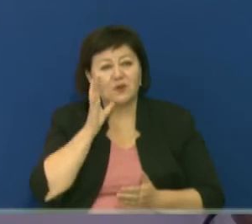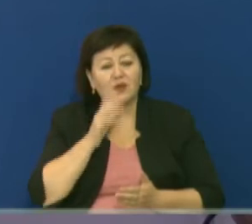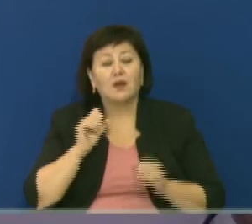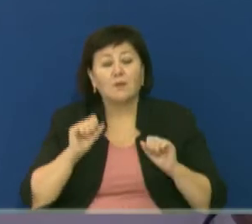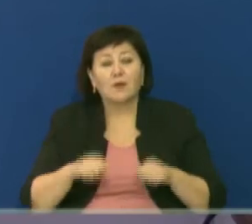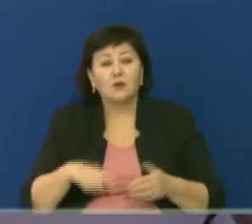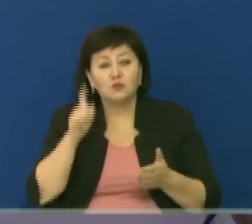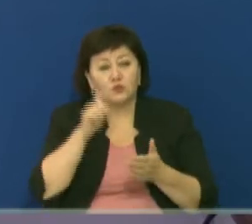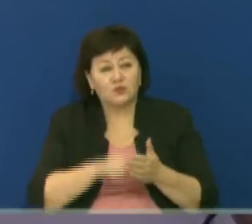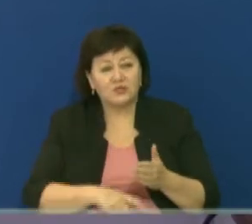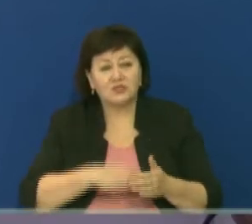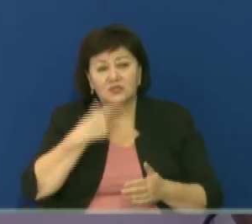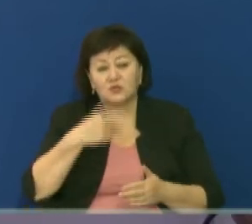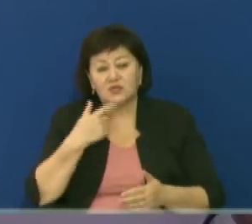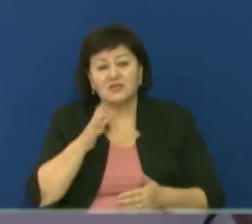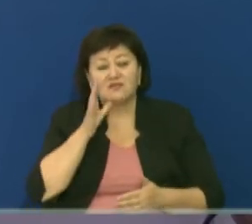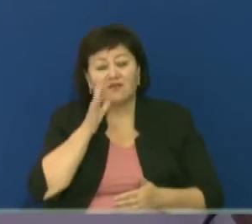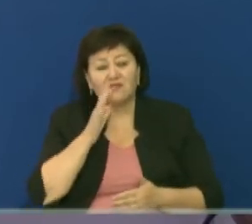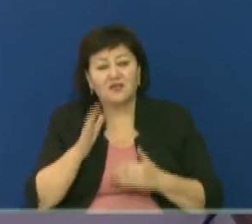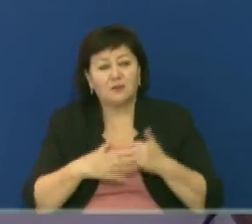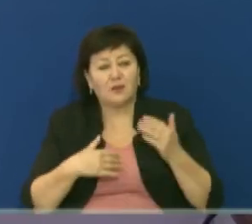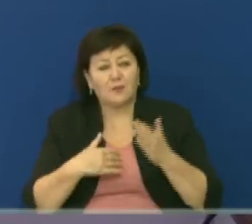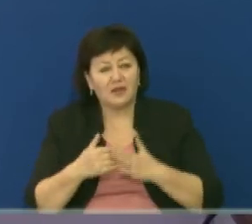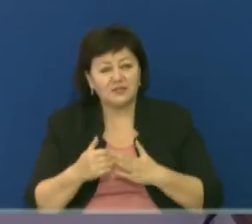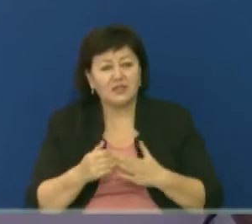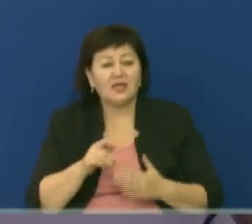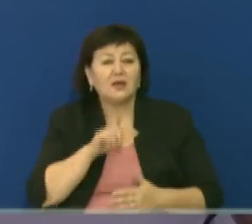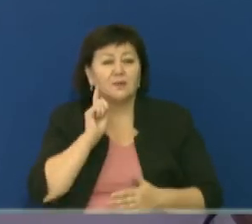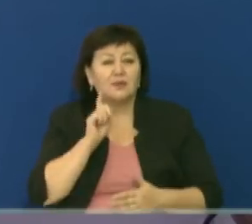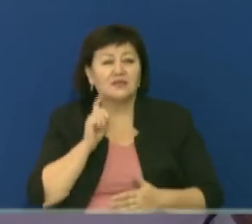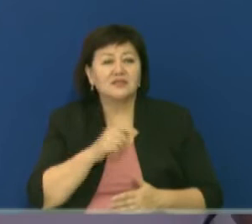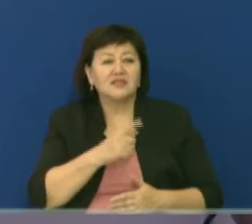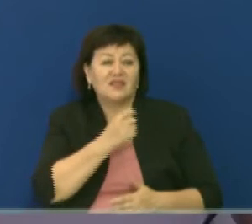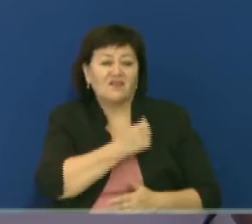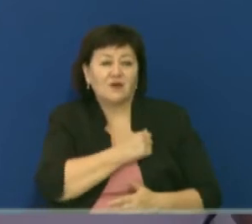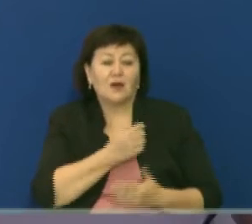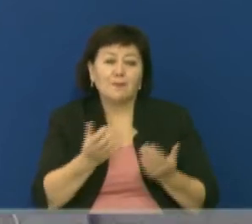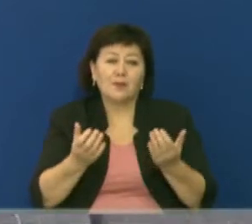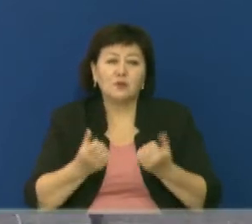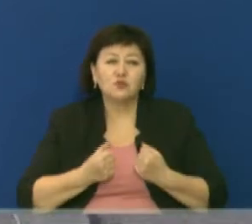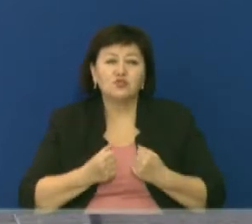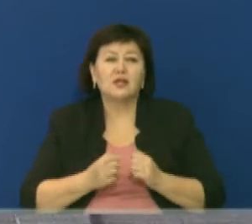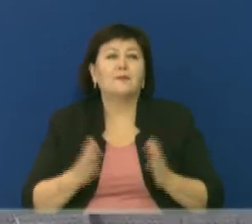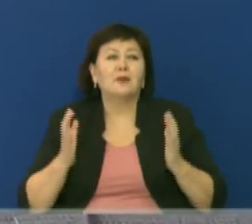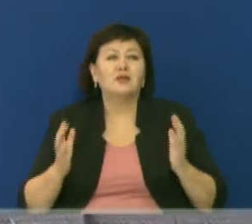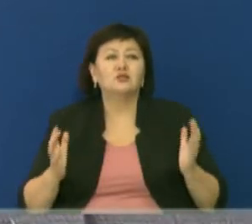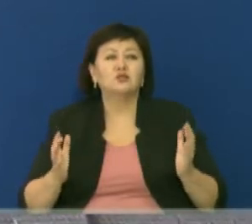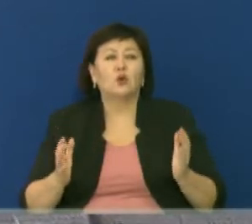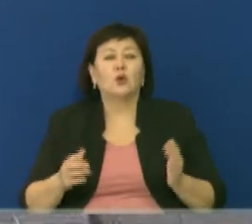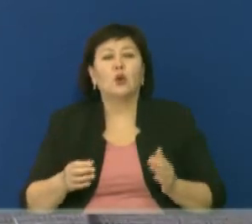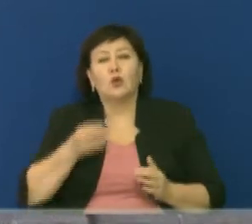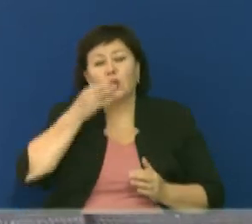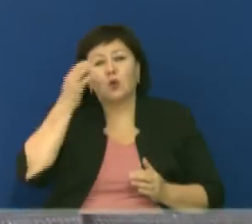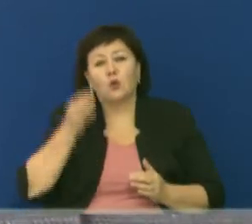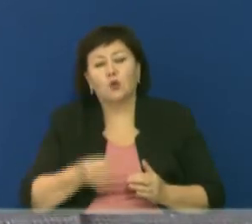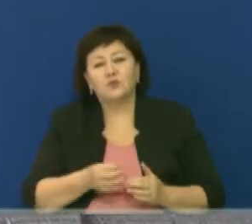уверенностью сказать, что за время прохождения войсковой стажировки они получили колоссальный опыт работы на